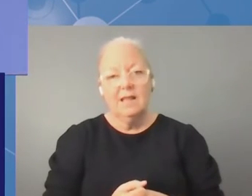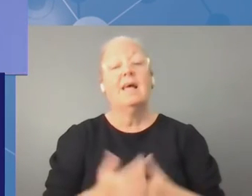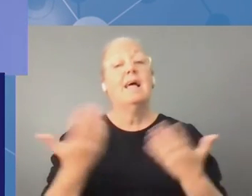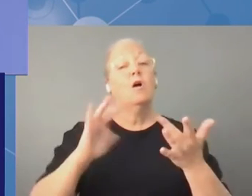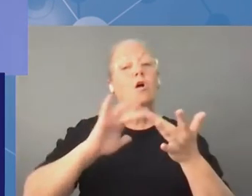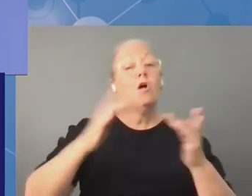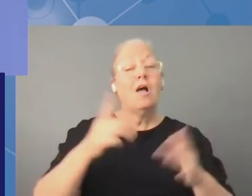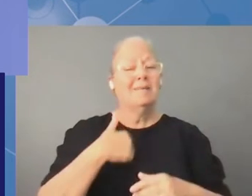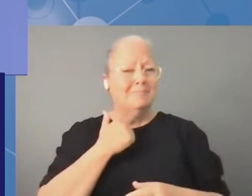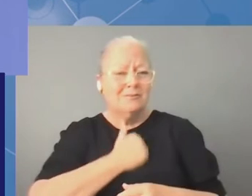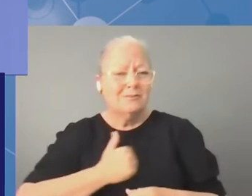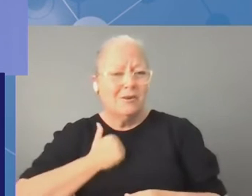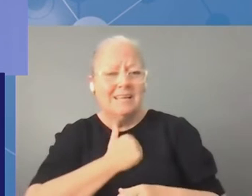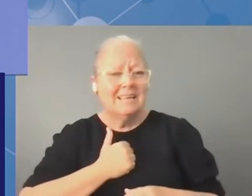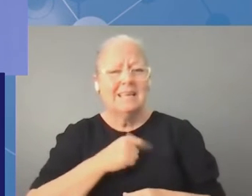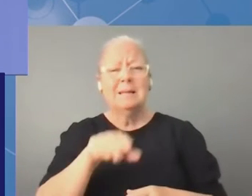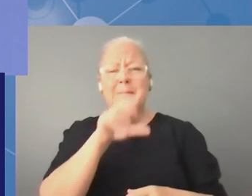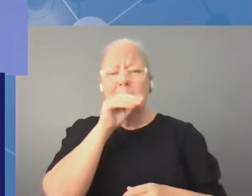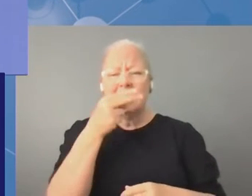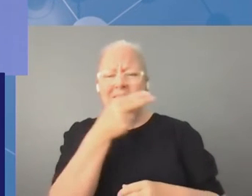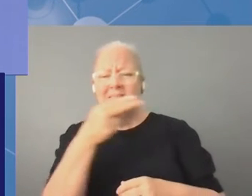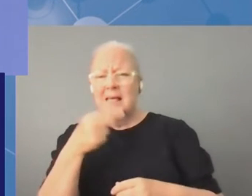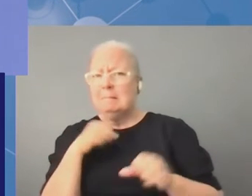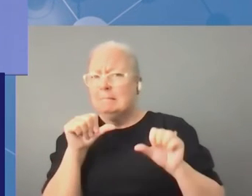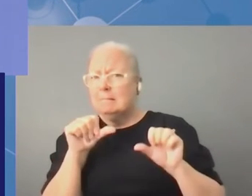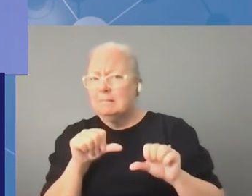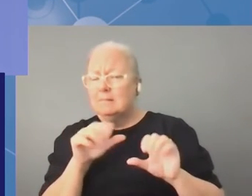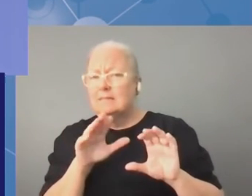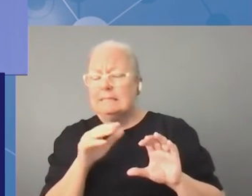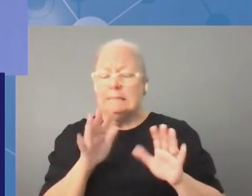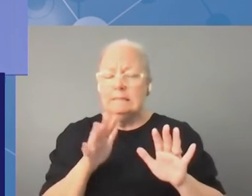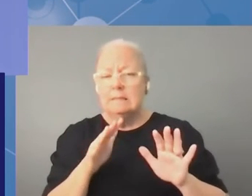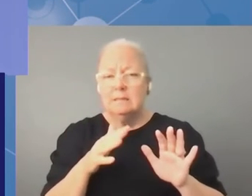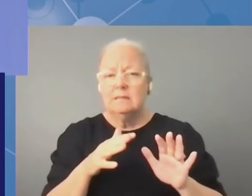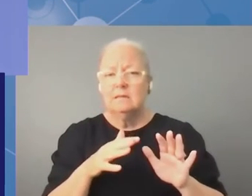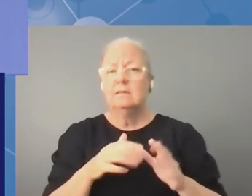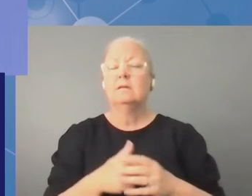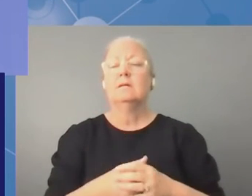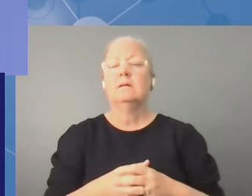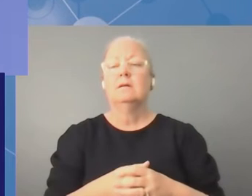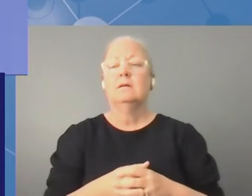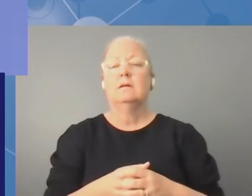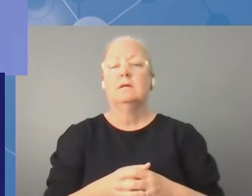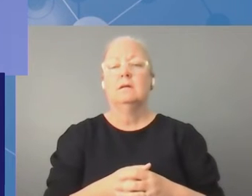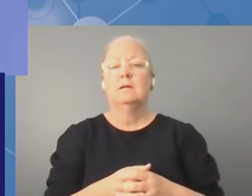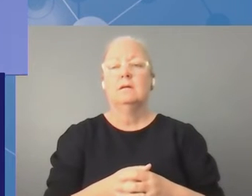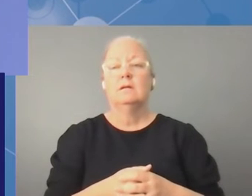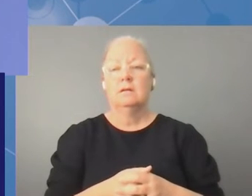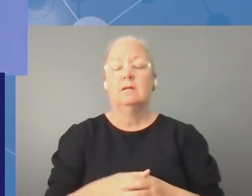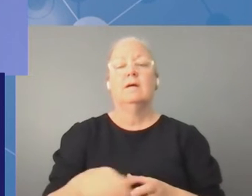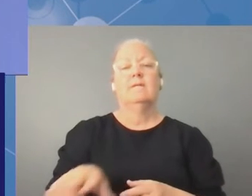мы возьмем это себе на заметку. И сейчас мы перейдем в